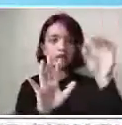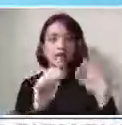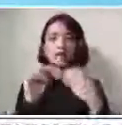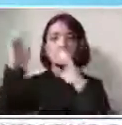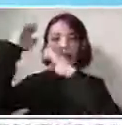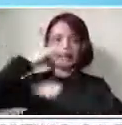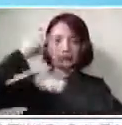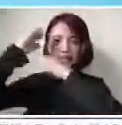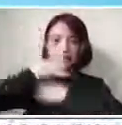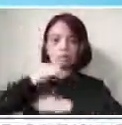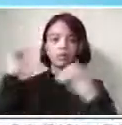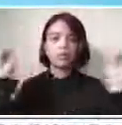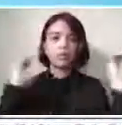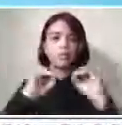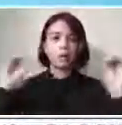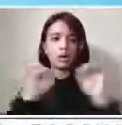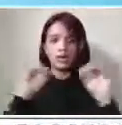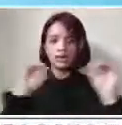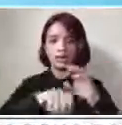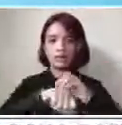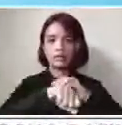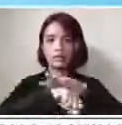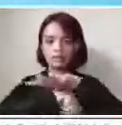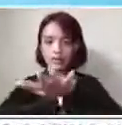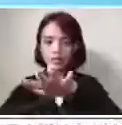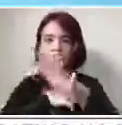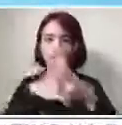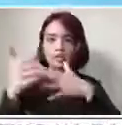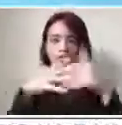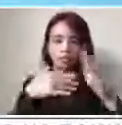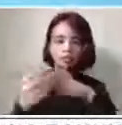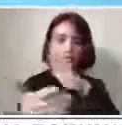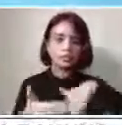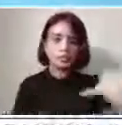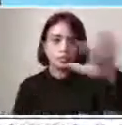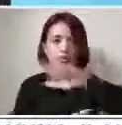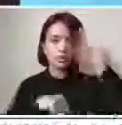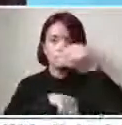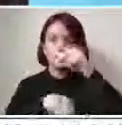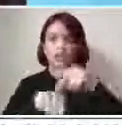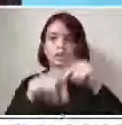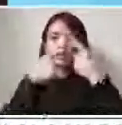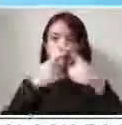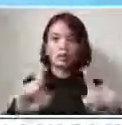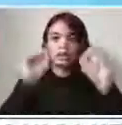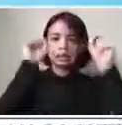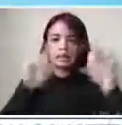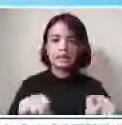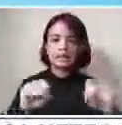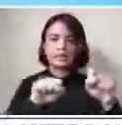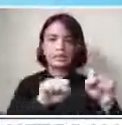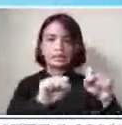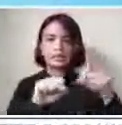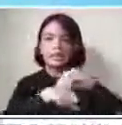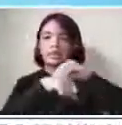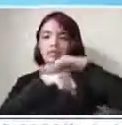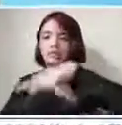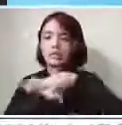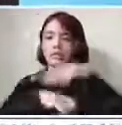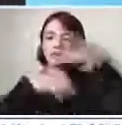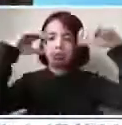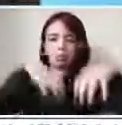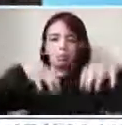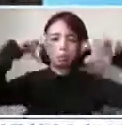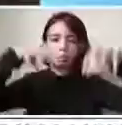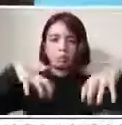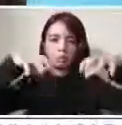isolated rains pagdating ng hapon dito sa may Ilocos region, Benguet, Zambales at Bataan. Partly cloudy skies with scattered rain showers and thunderstorms